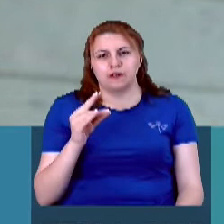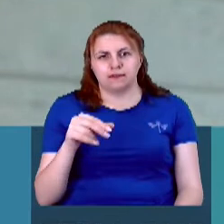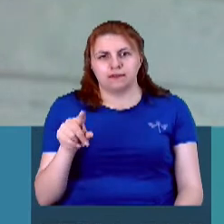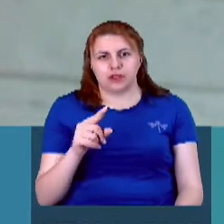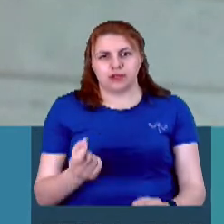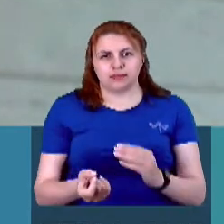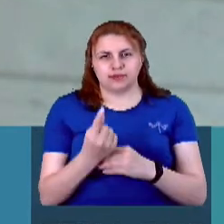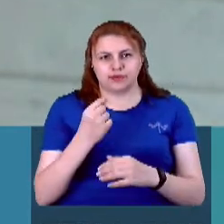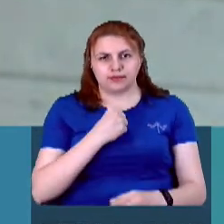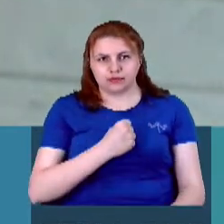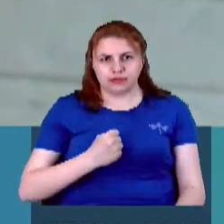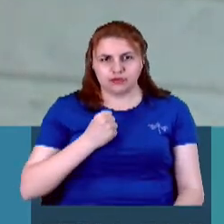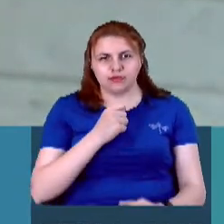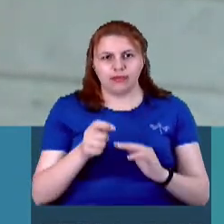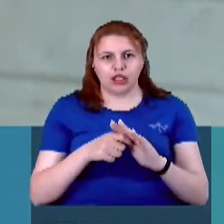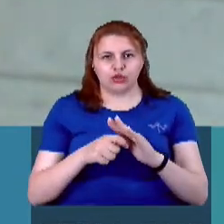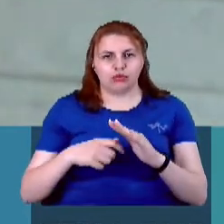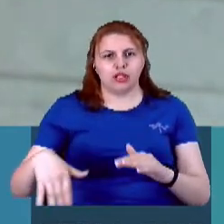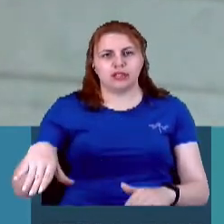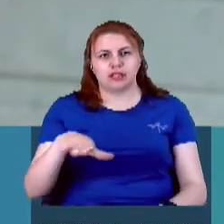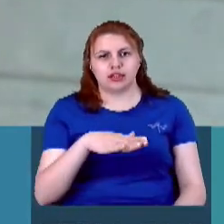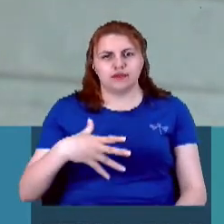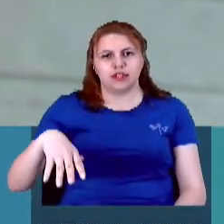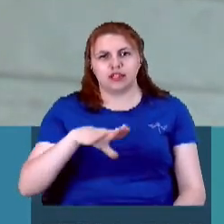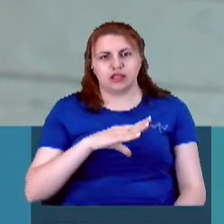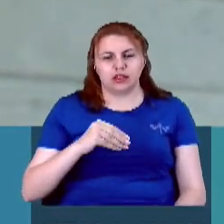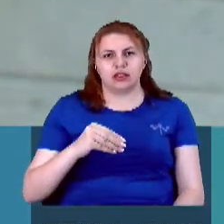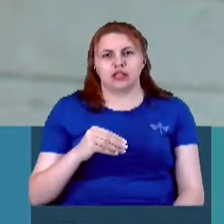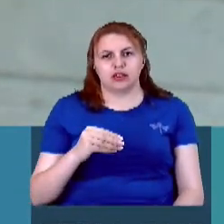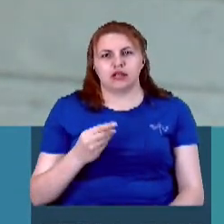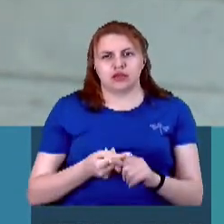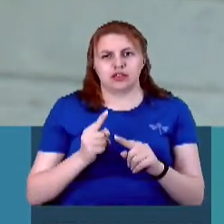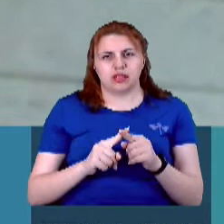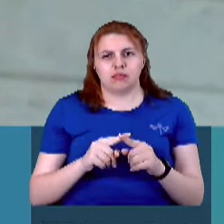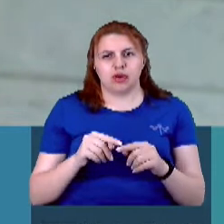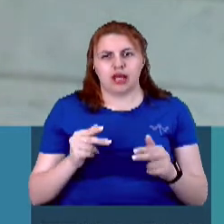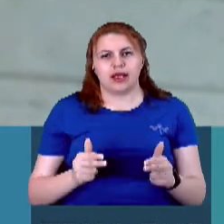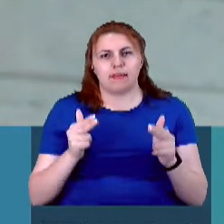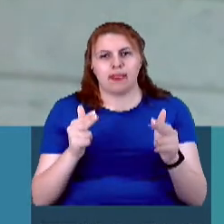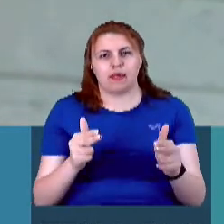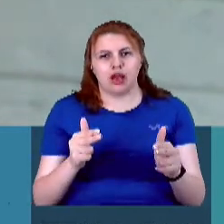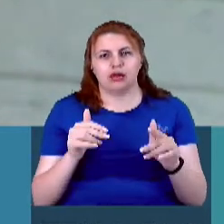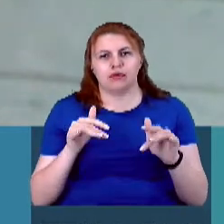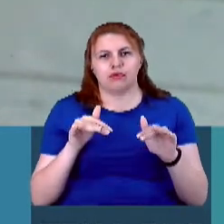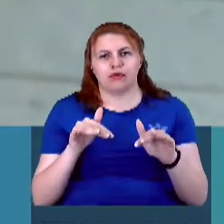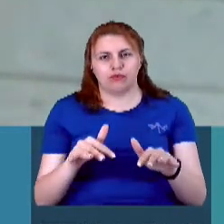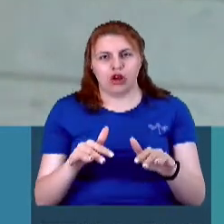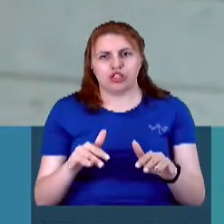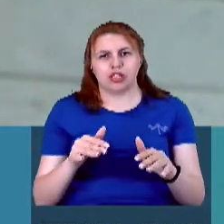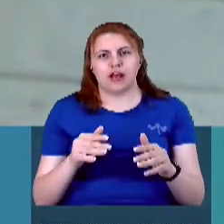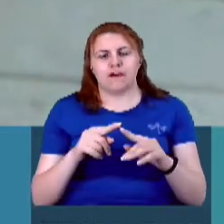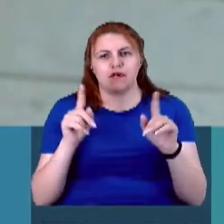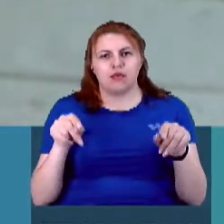злочинів на Донбасі, і вони всі проходять по відповідним кримінальним провадженням. І в рамках цих кримінальних